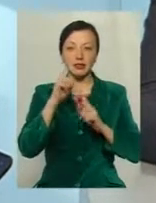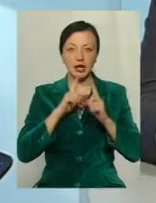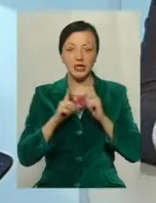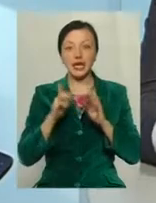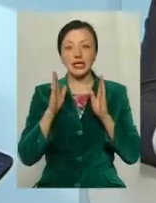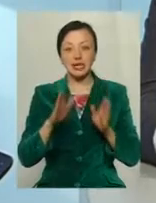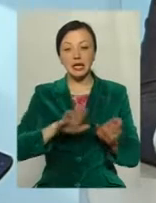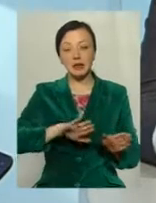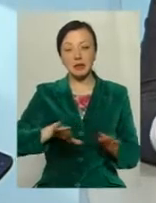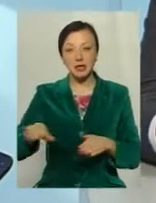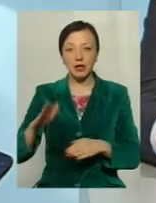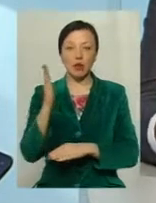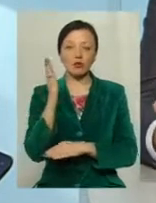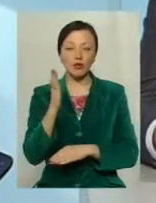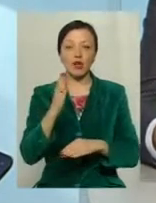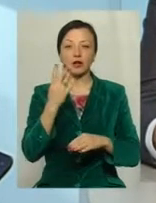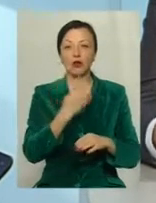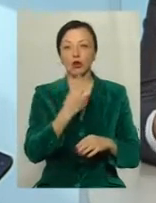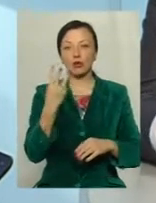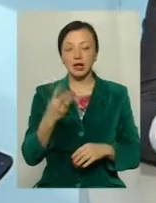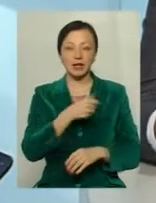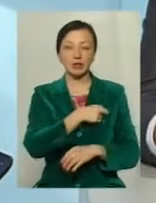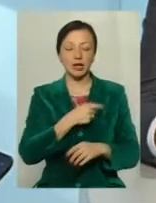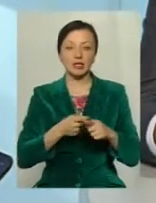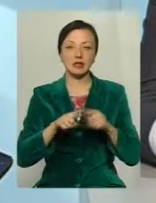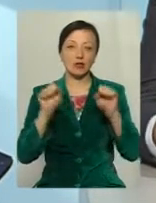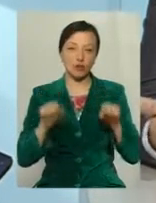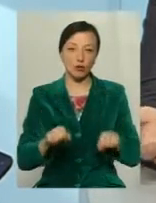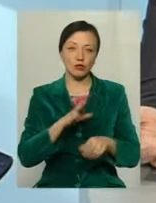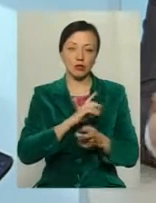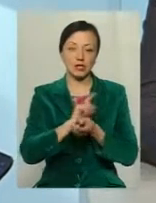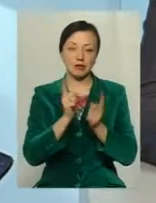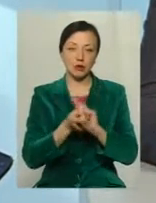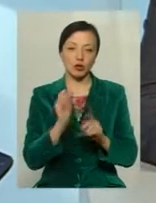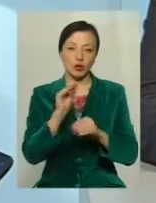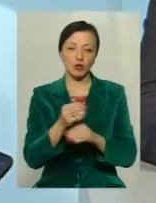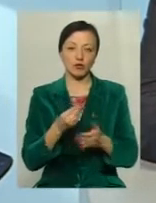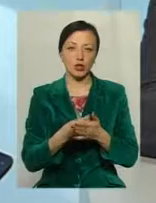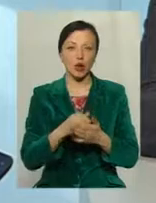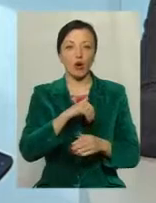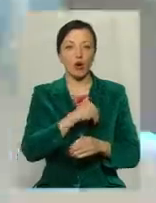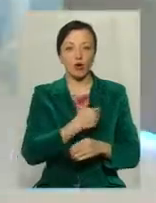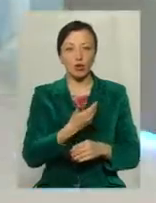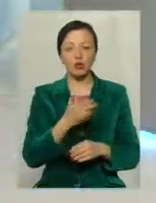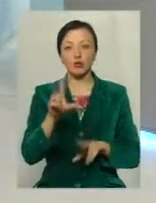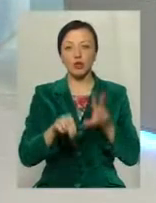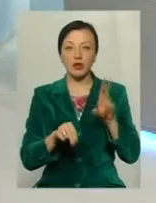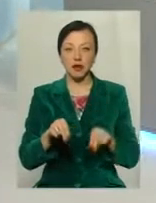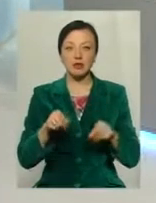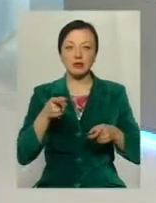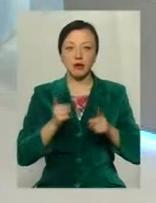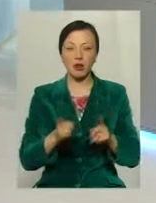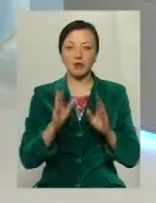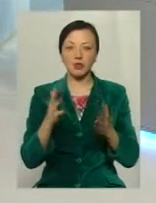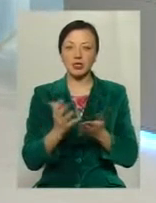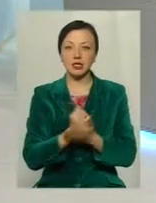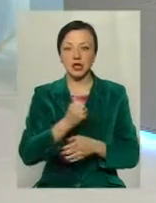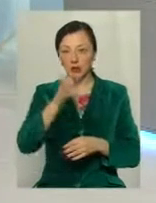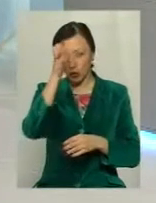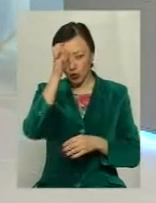свою точку зору. Він буде, і я думаю, справедливо буде розглянути, і на постійній комісії, у нас 18 чоловік розглядає